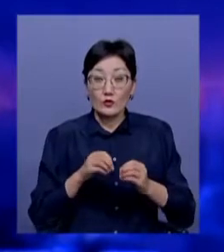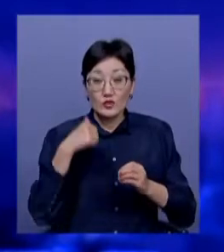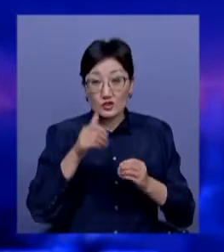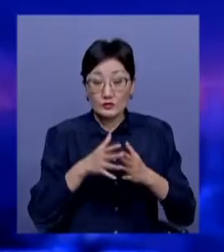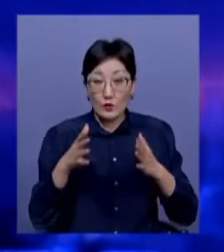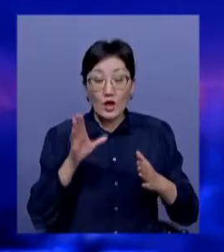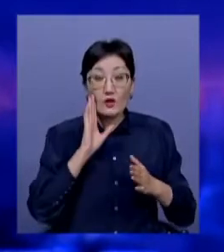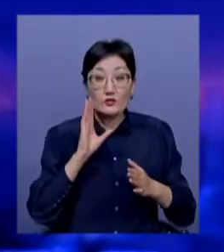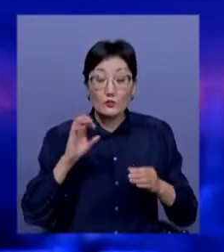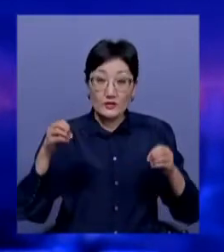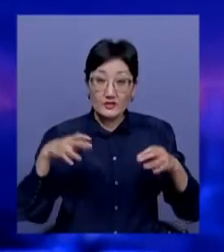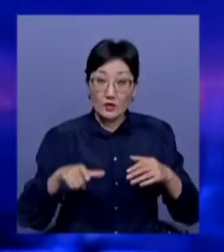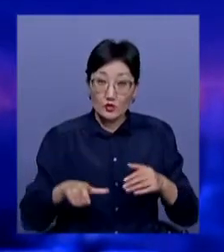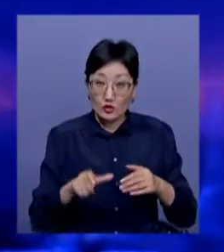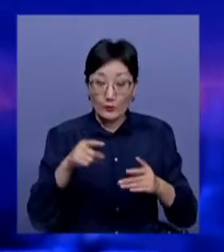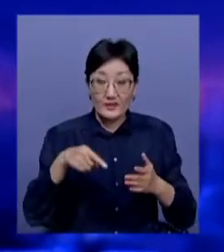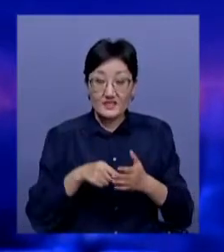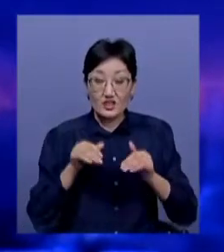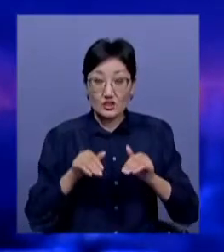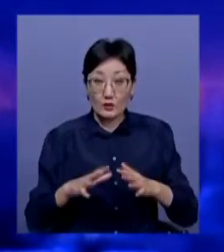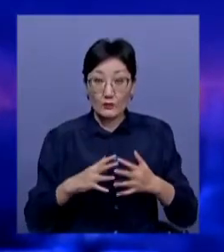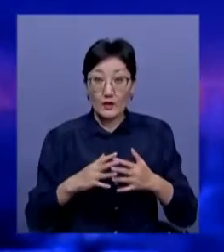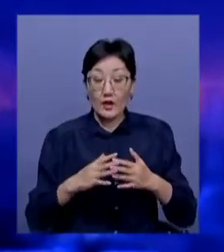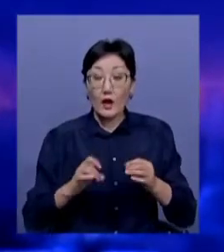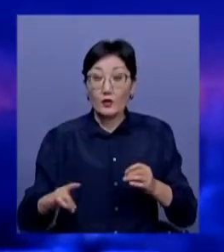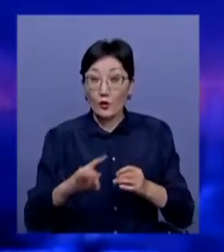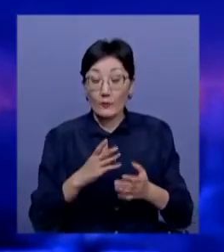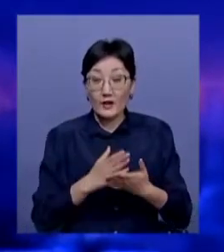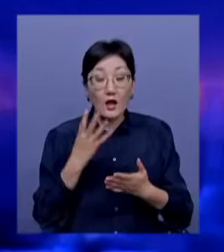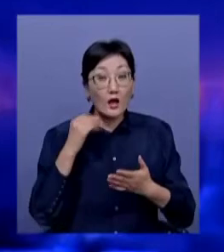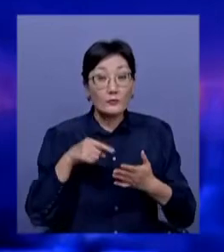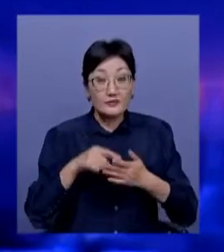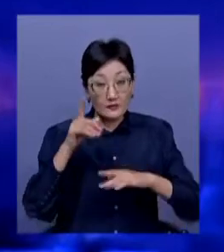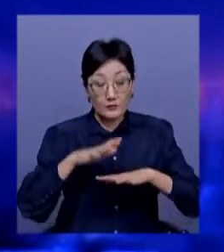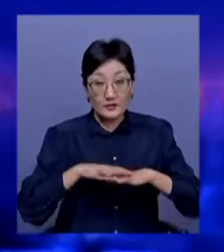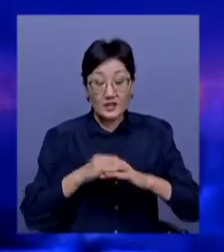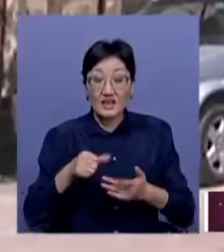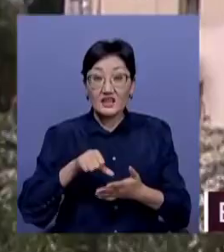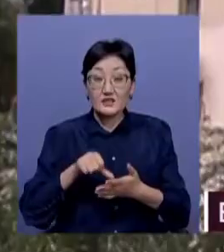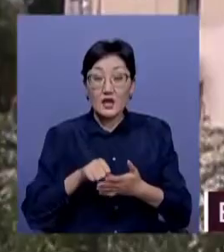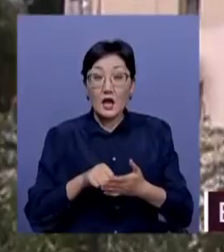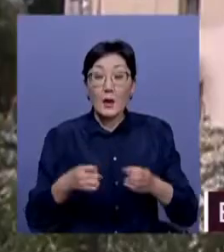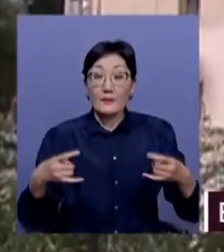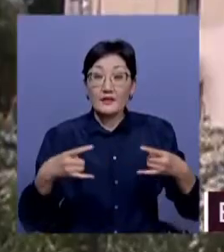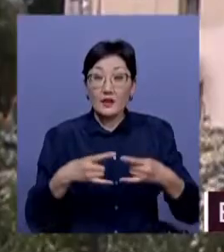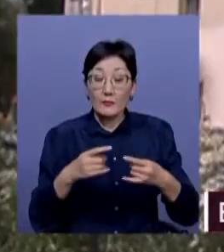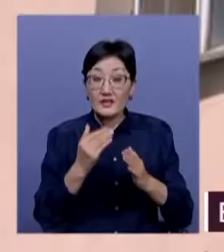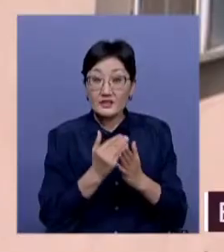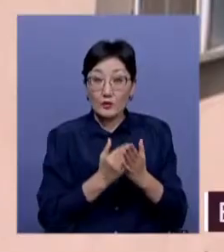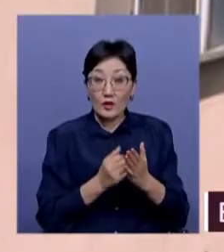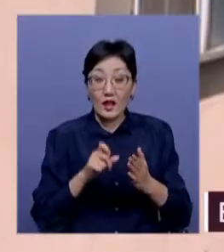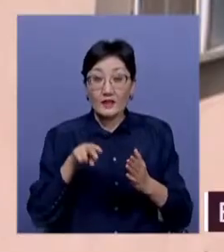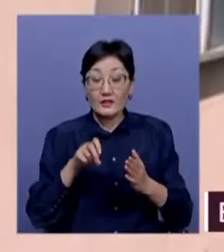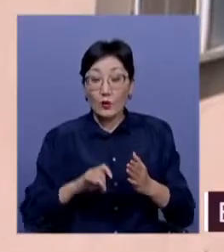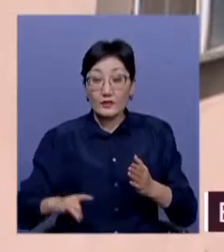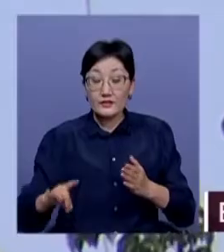да су, жарық, жол мәселесі шешілмеген елді мекен бар. Алматы әкімі Бақытжан Сағынтаев қатысқан Акимат Лайф бағдарламасына Алатау